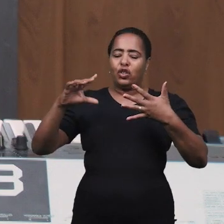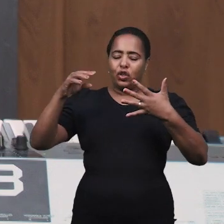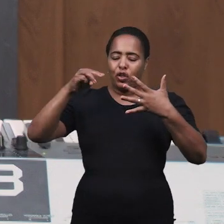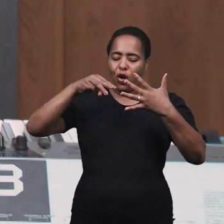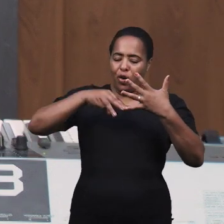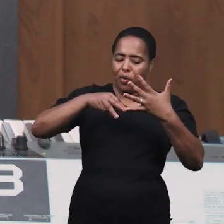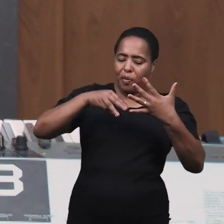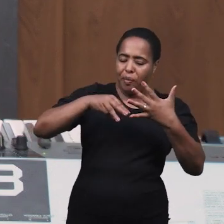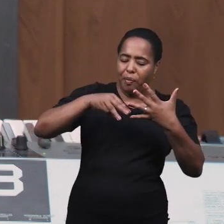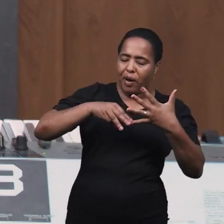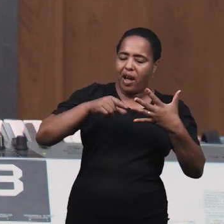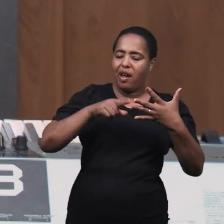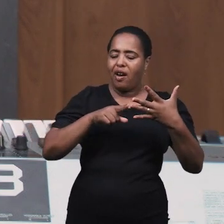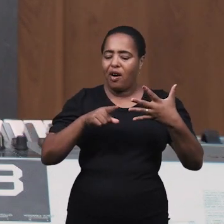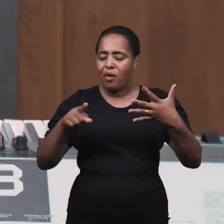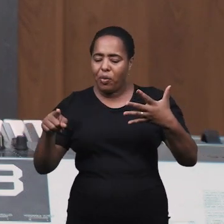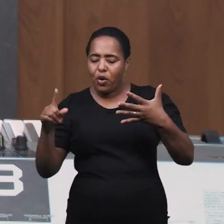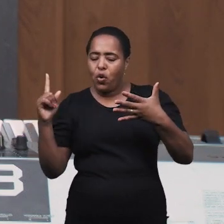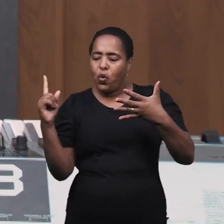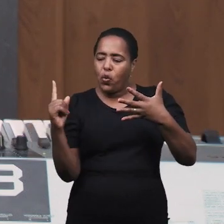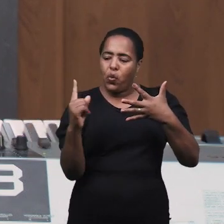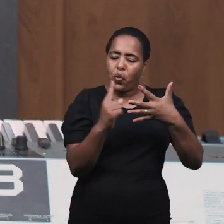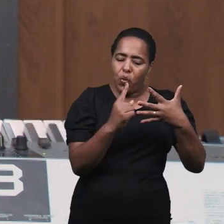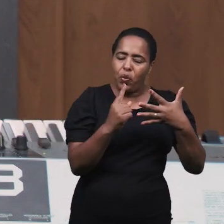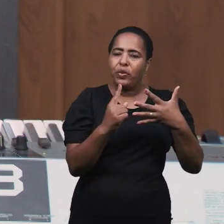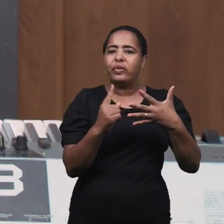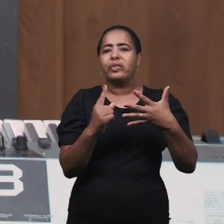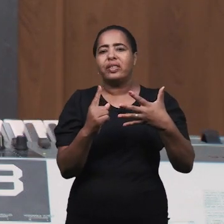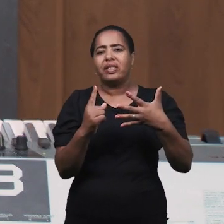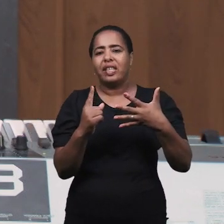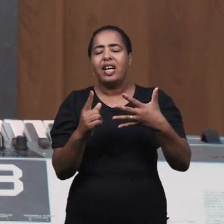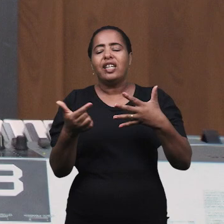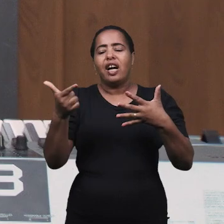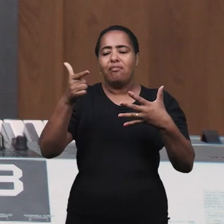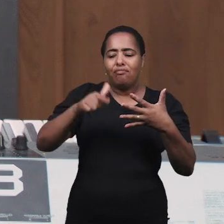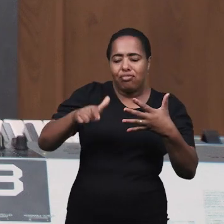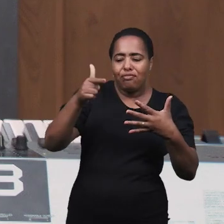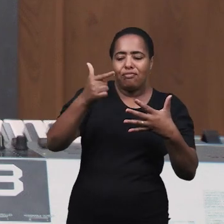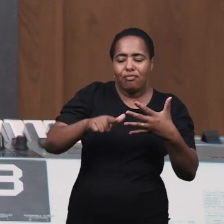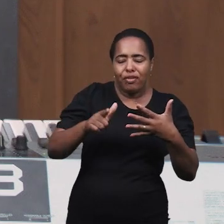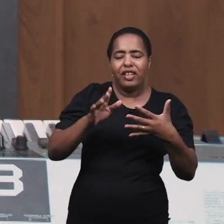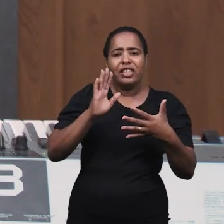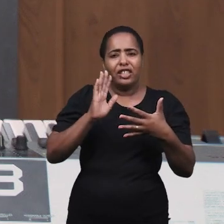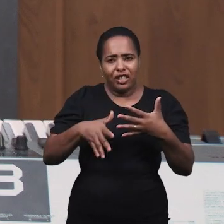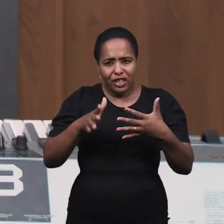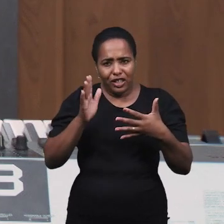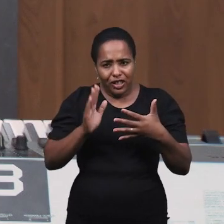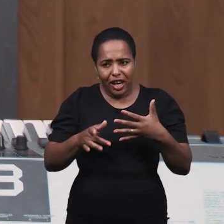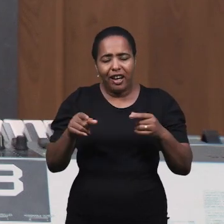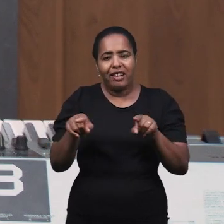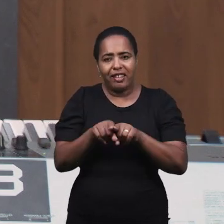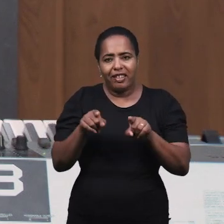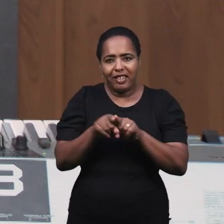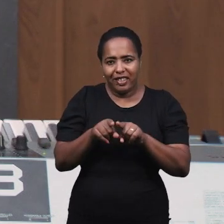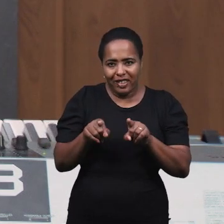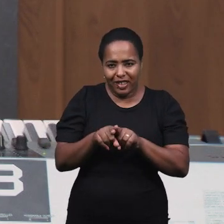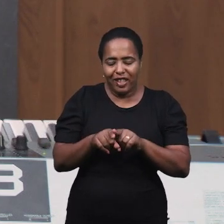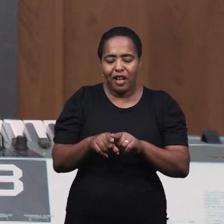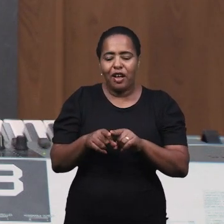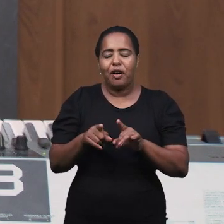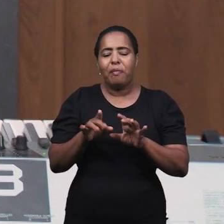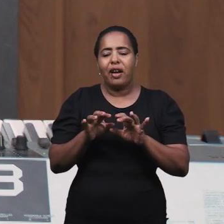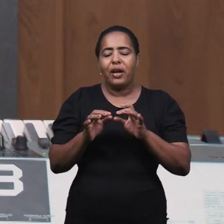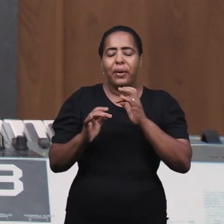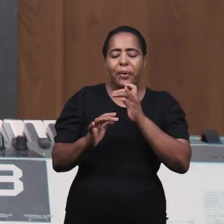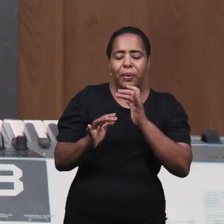du sol majeur, de notes longues, nous avons fait avec notes courtes, nous avons fait déjà avec des notes répétées, nous allons déjà